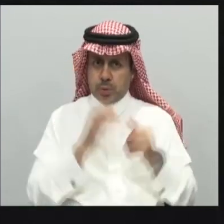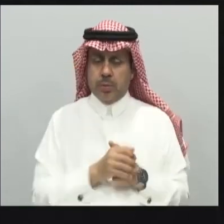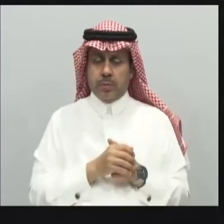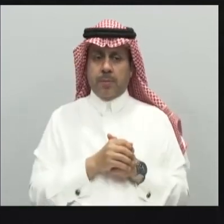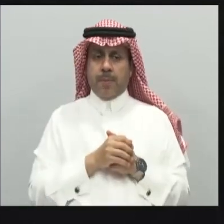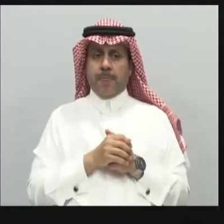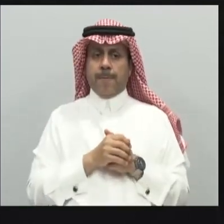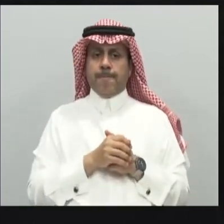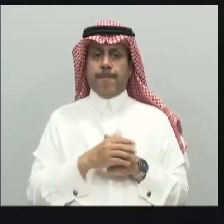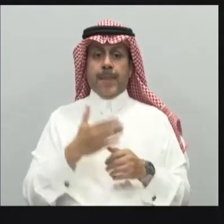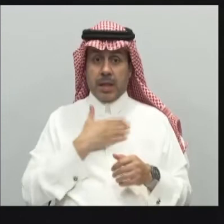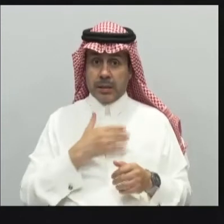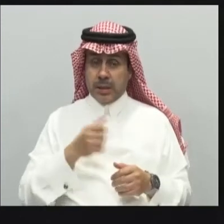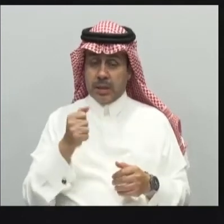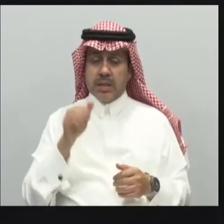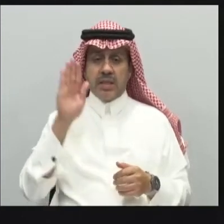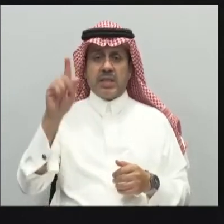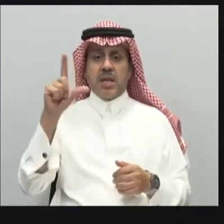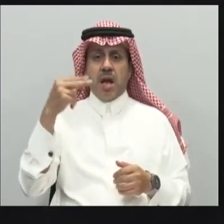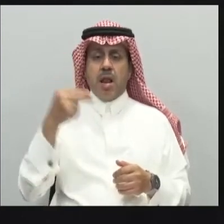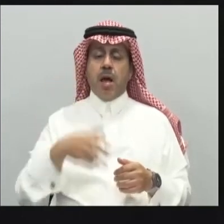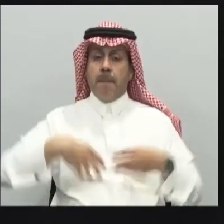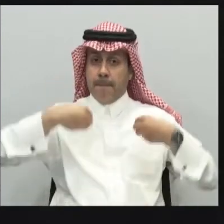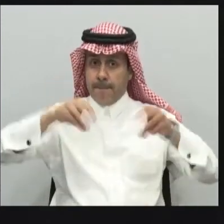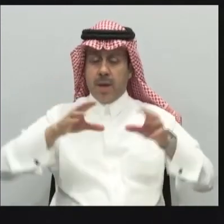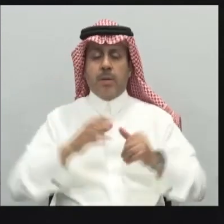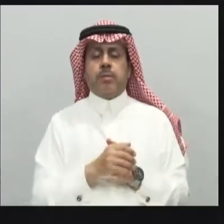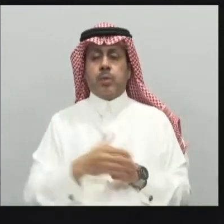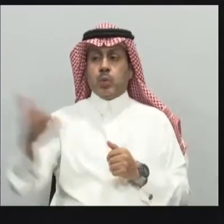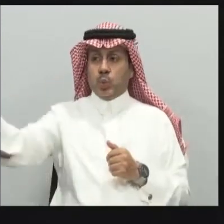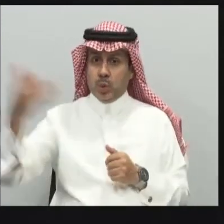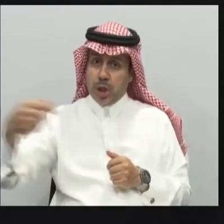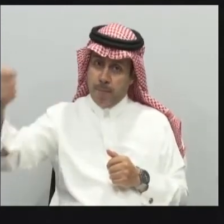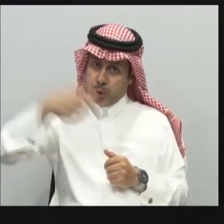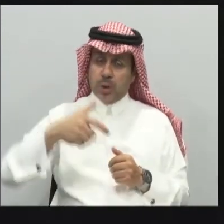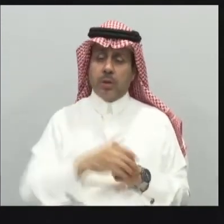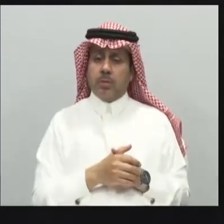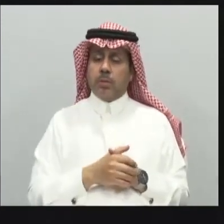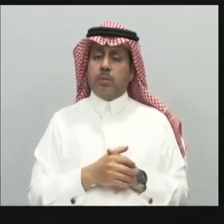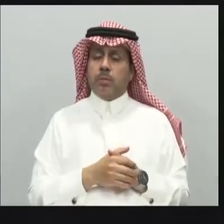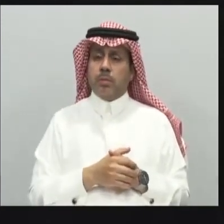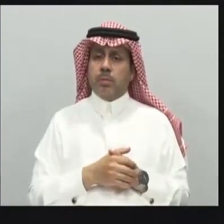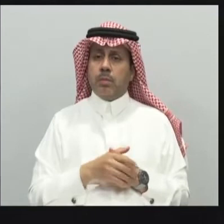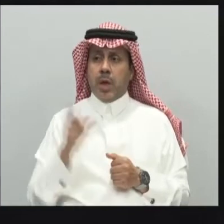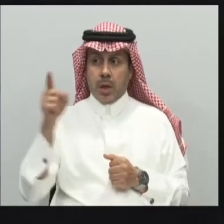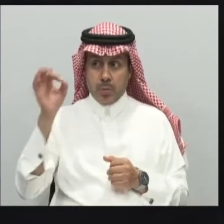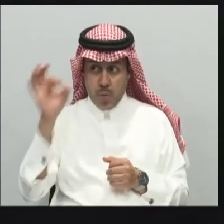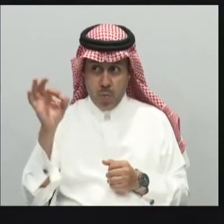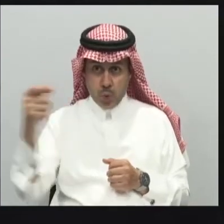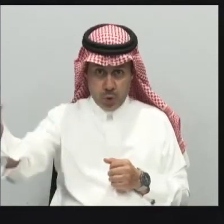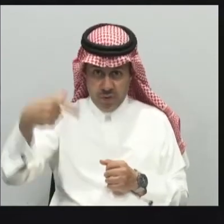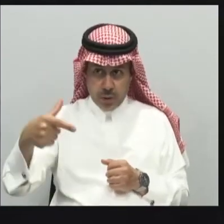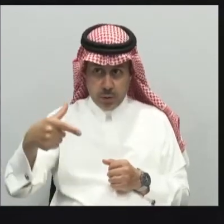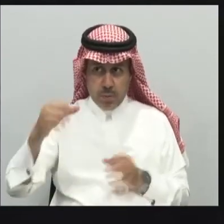فانا عندي سلعه على طول البيع وجاءني مشتري واردت فعلا ان اعرف جديته في